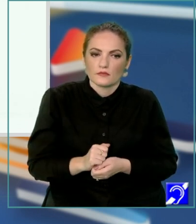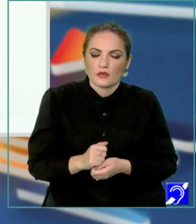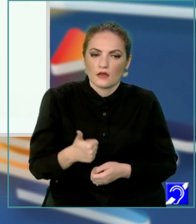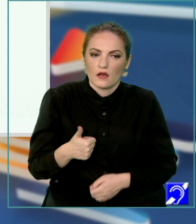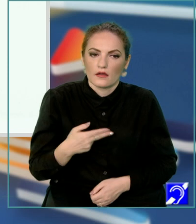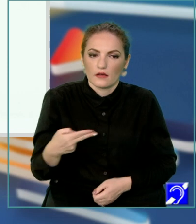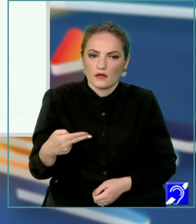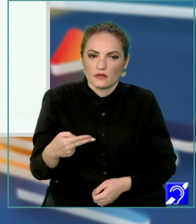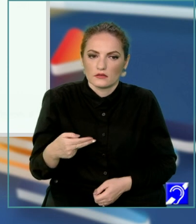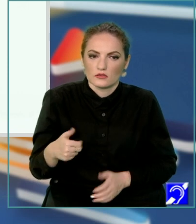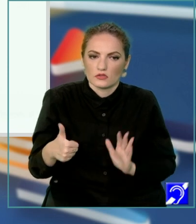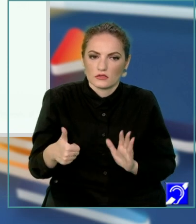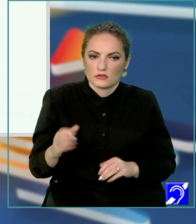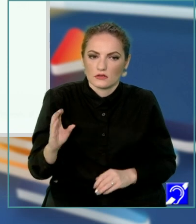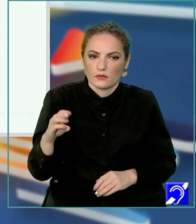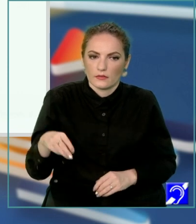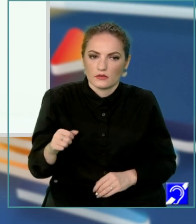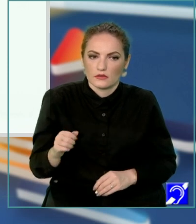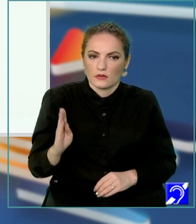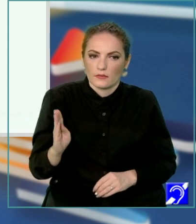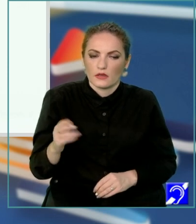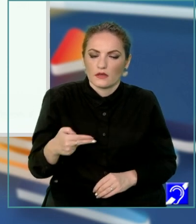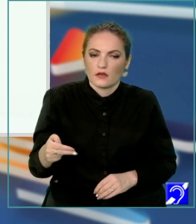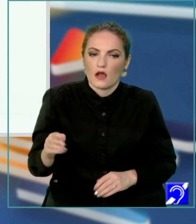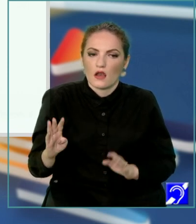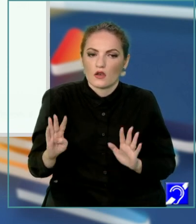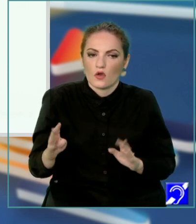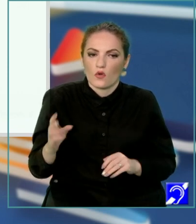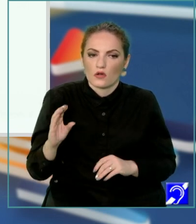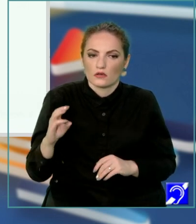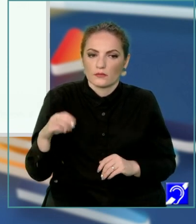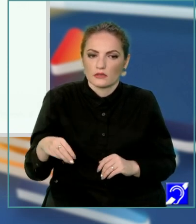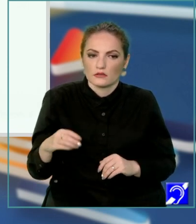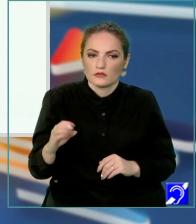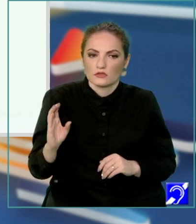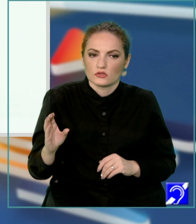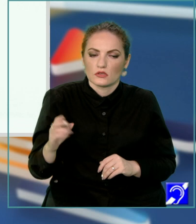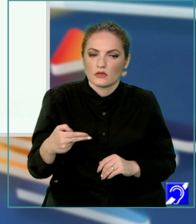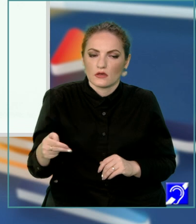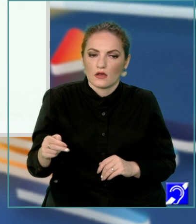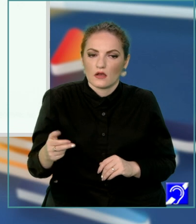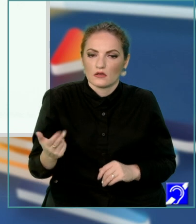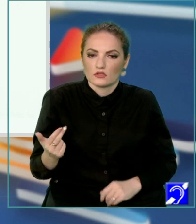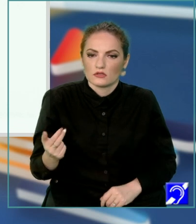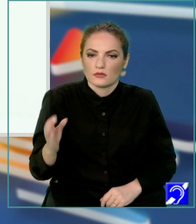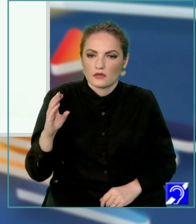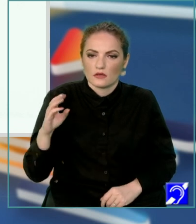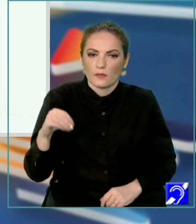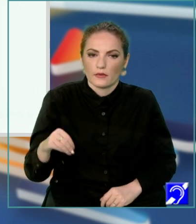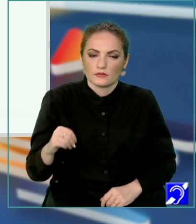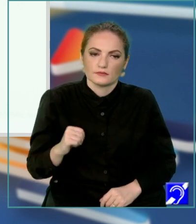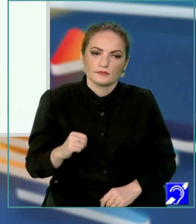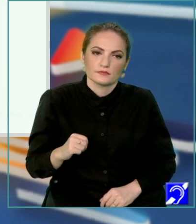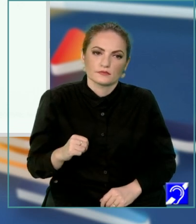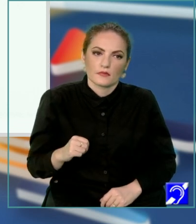a egal 6 cm b egal 9 cm ac egal 15 cm adică neam atinge scopul